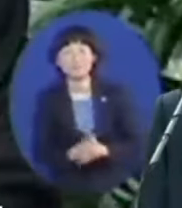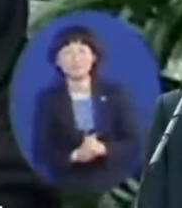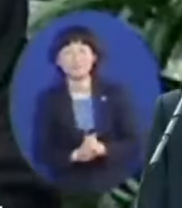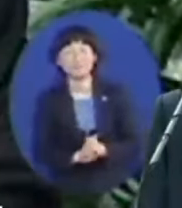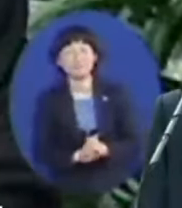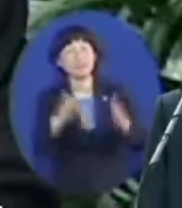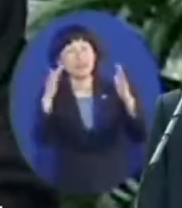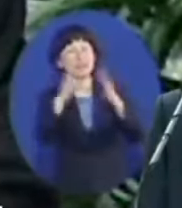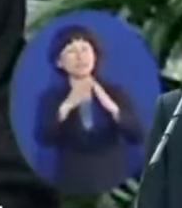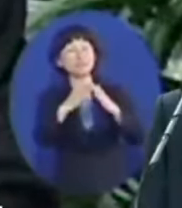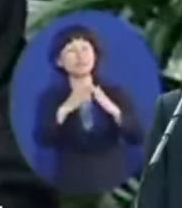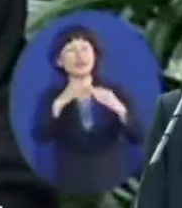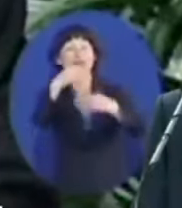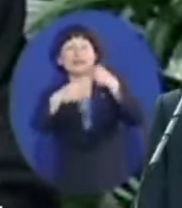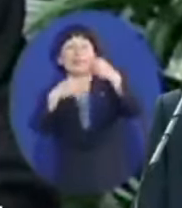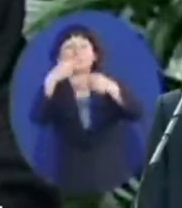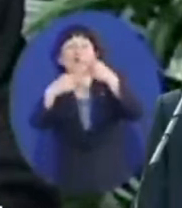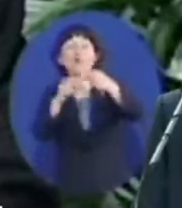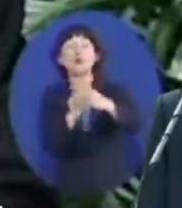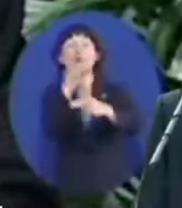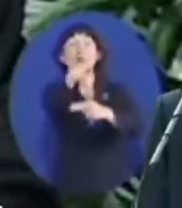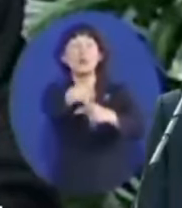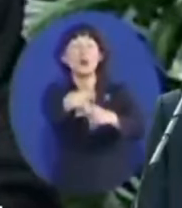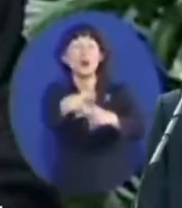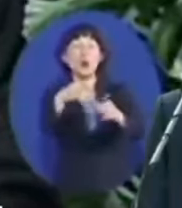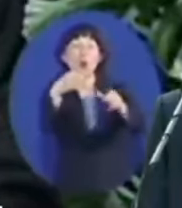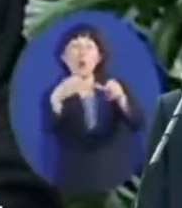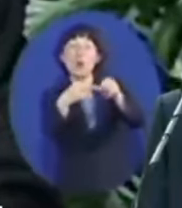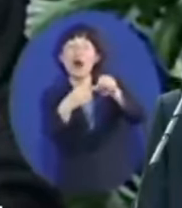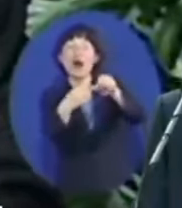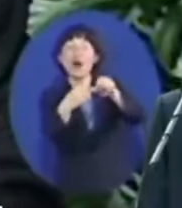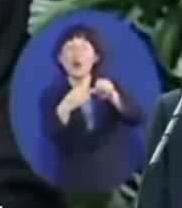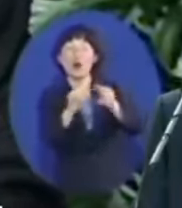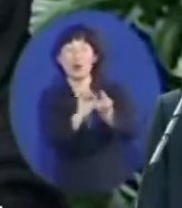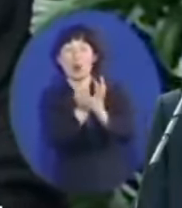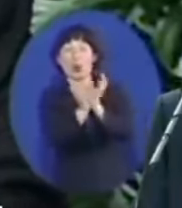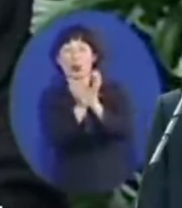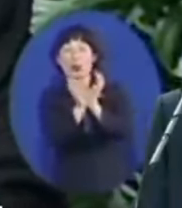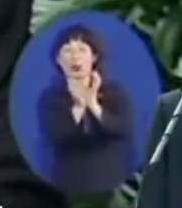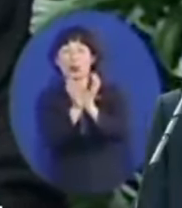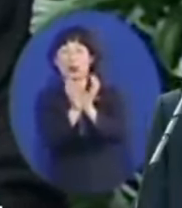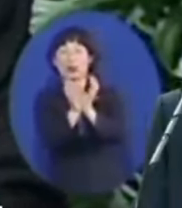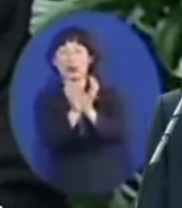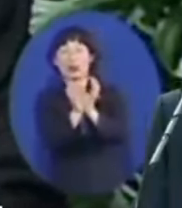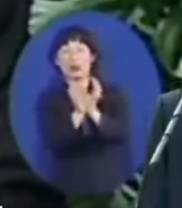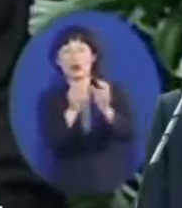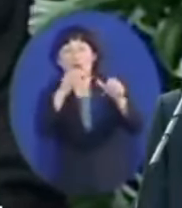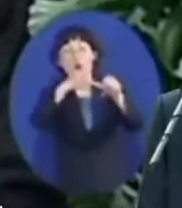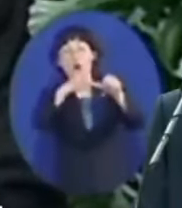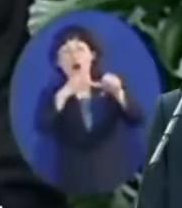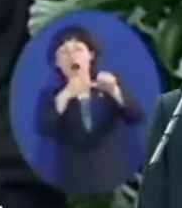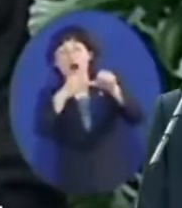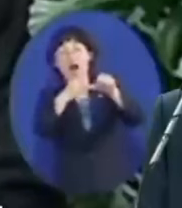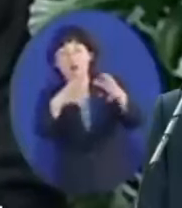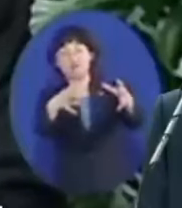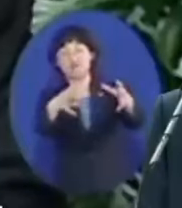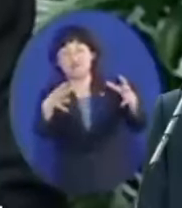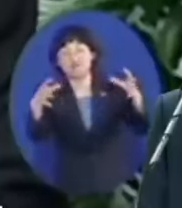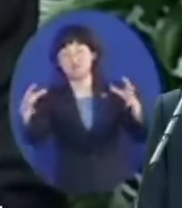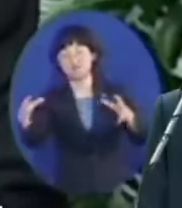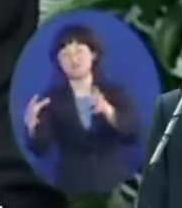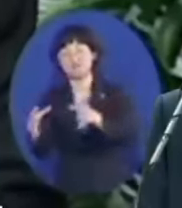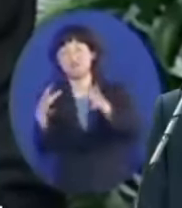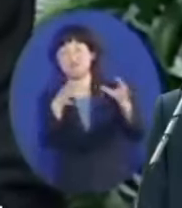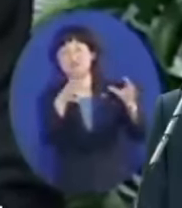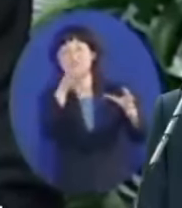담 넘어가는 호박나무 잎을 생각나지요. 호박꽃이 피고 호박이 담에 줄줄 달리는 것을 볼 것입니다.